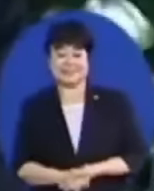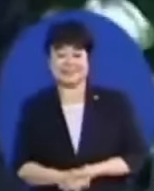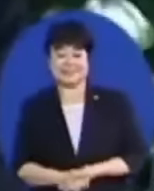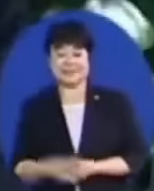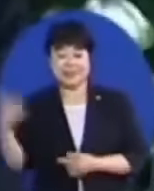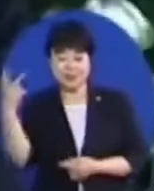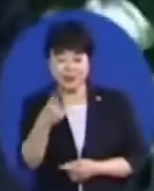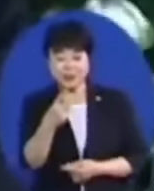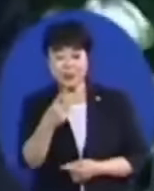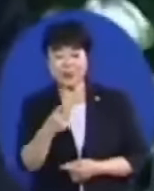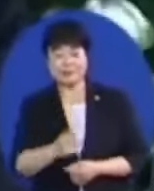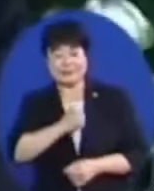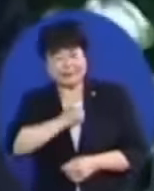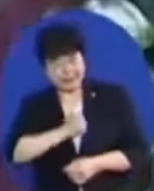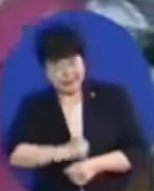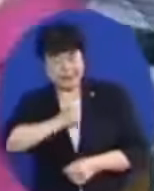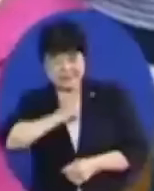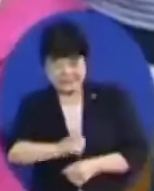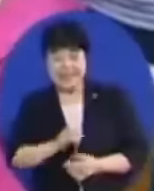그리고 참자.